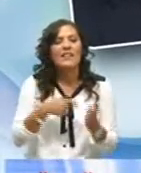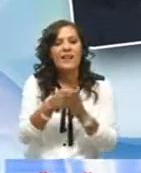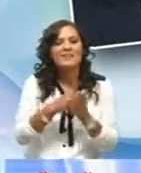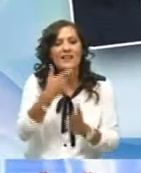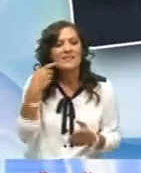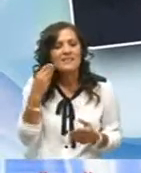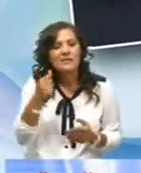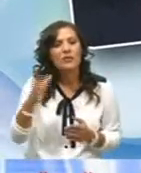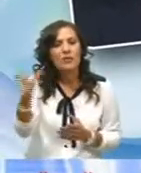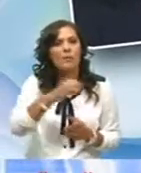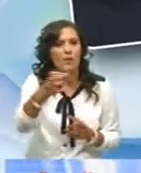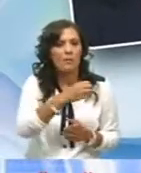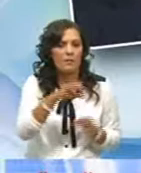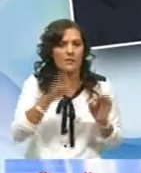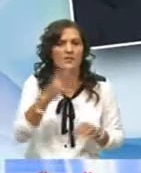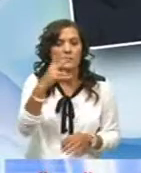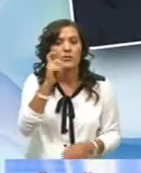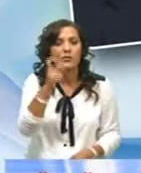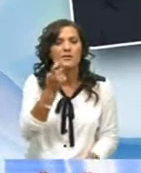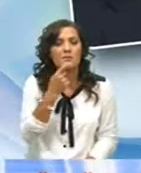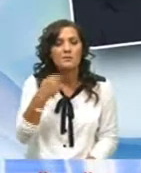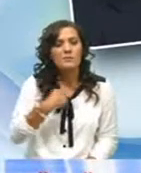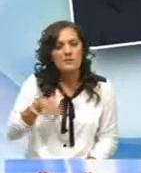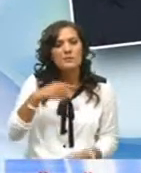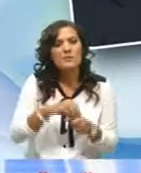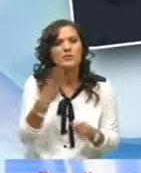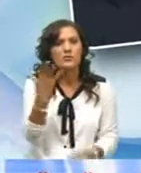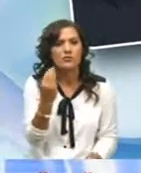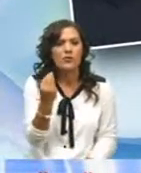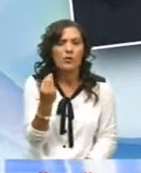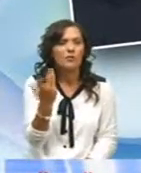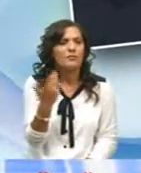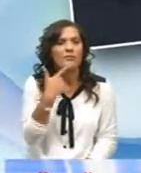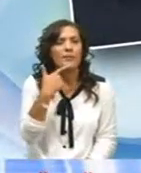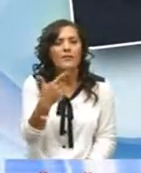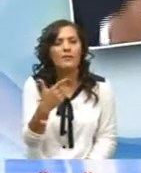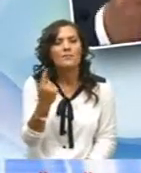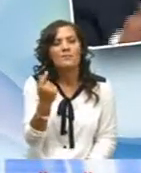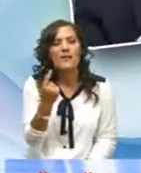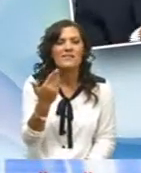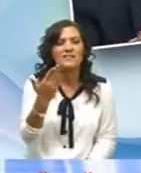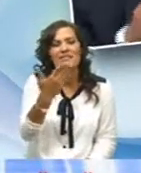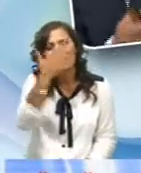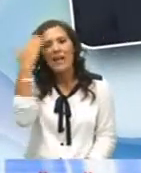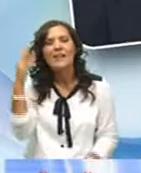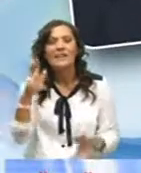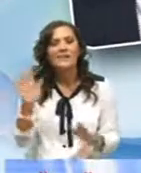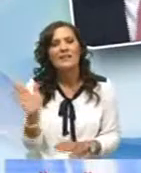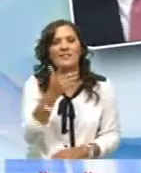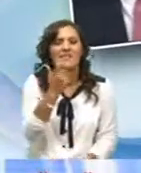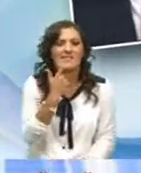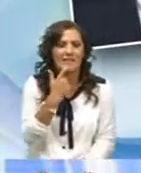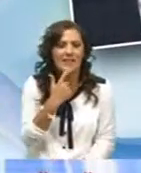lastikleri 2009 senesi bizim işi çok zor Ne diyelim biraz böyle işte cahilce geçen